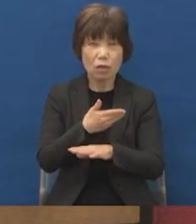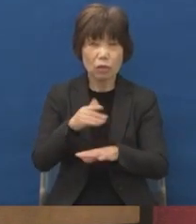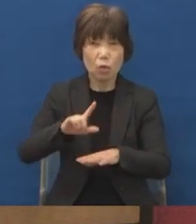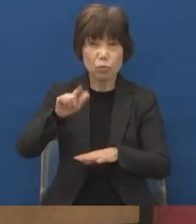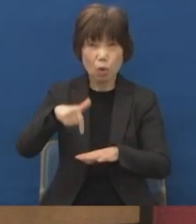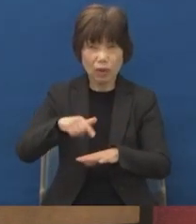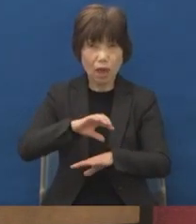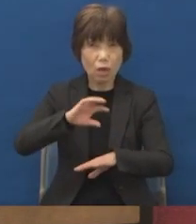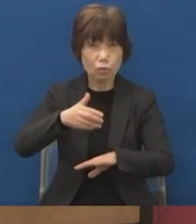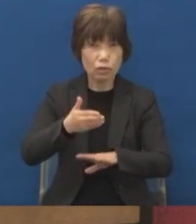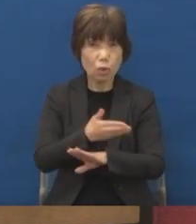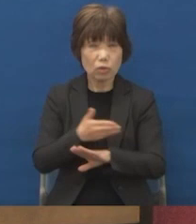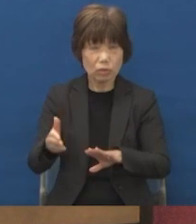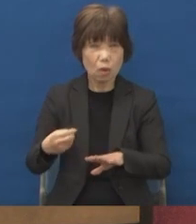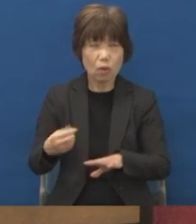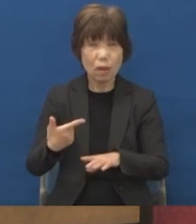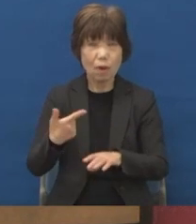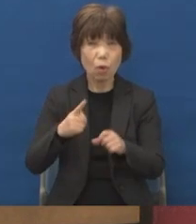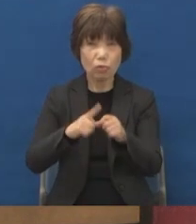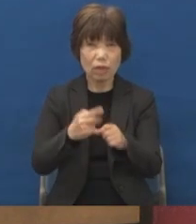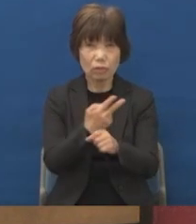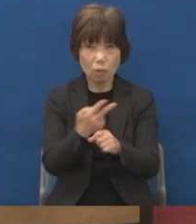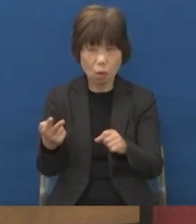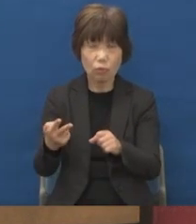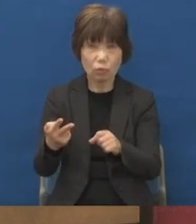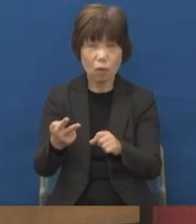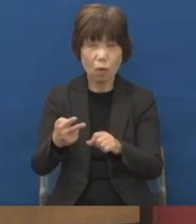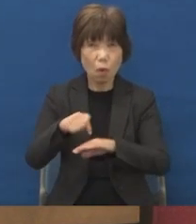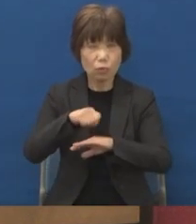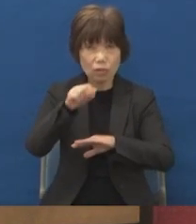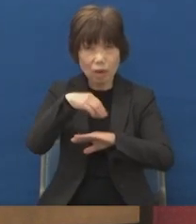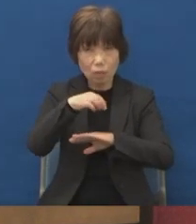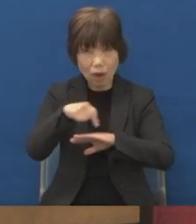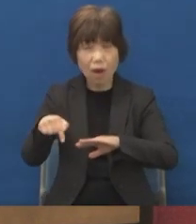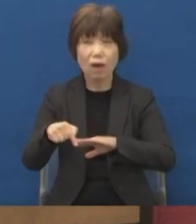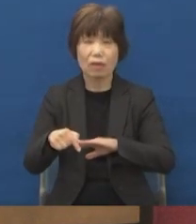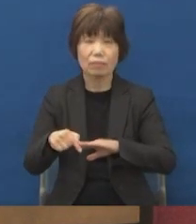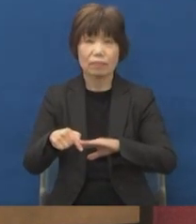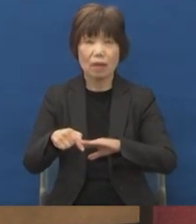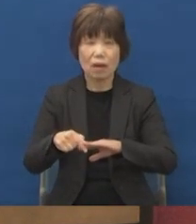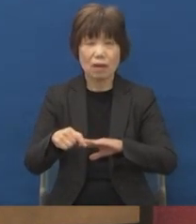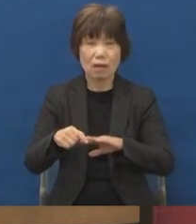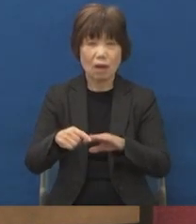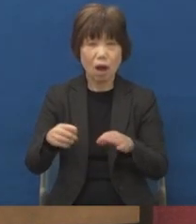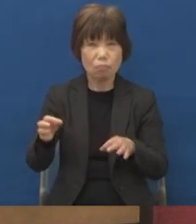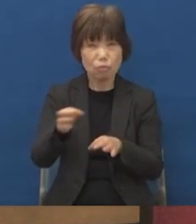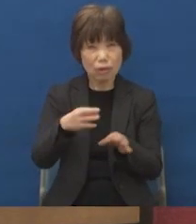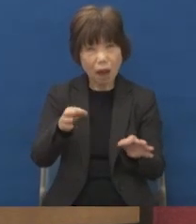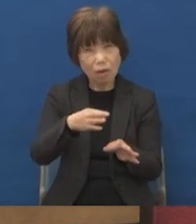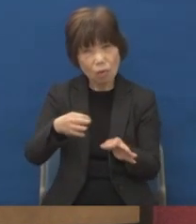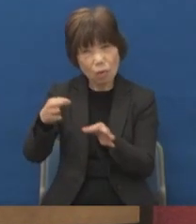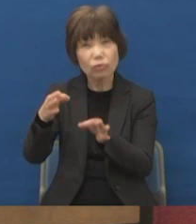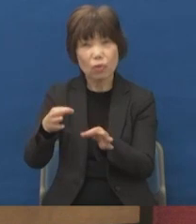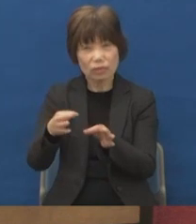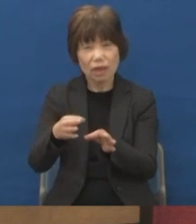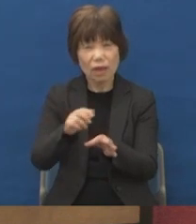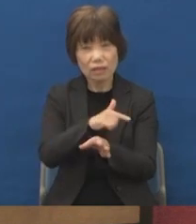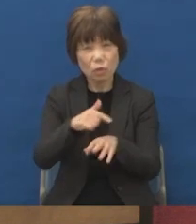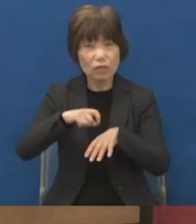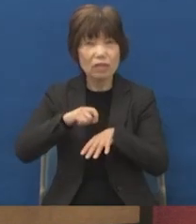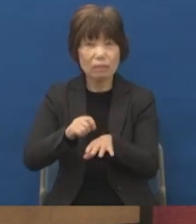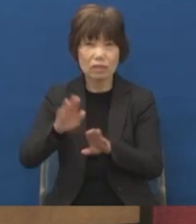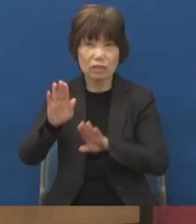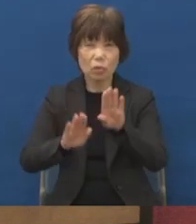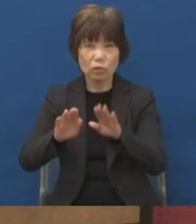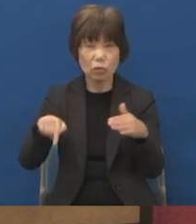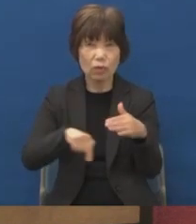6年度予算は、中期経営プランの2年目として、物価高騰の影響等により、引き続き厳しい経営状況に